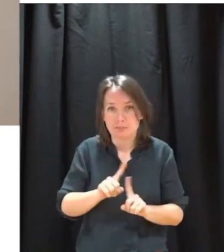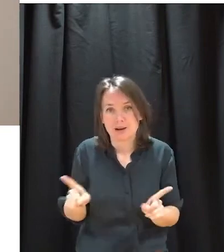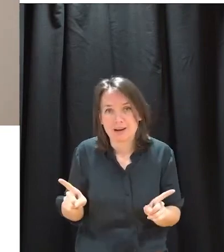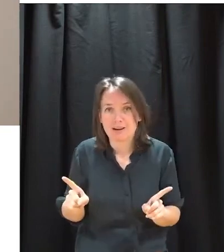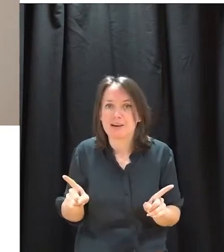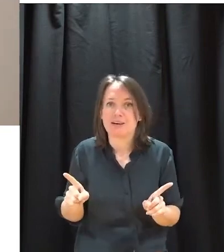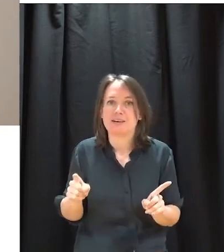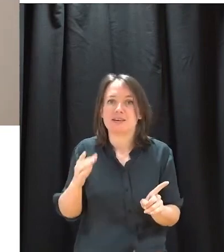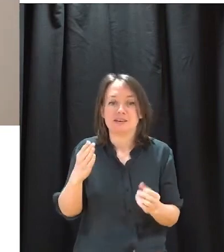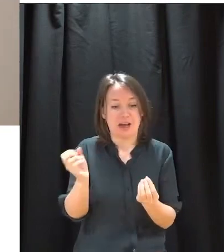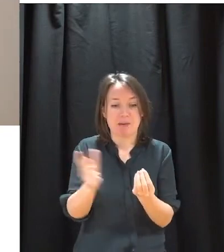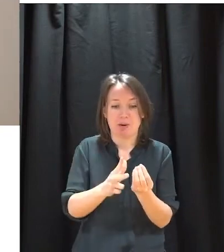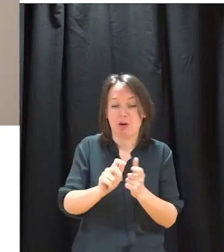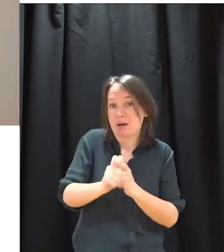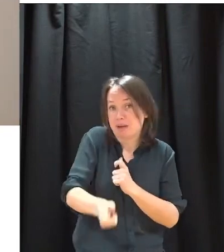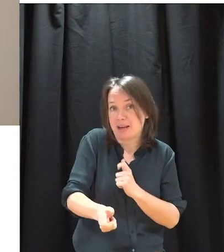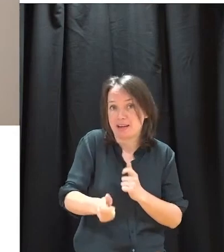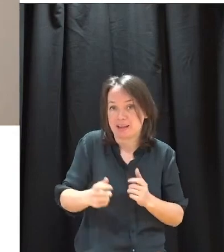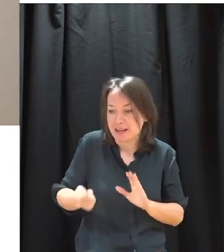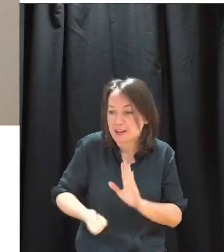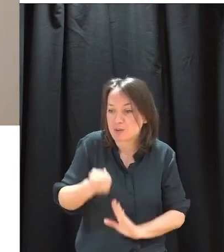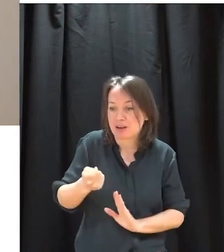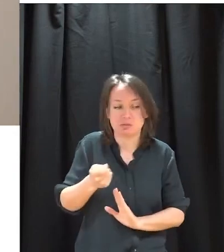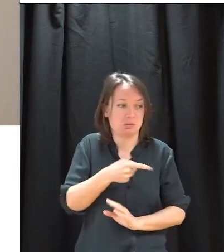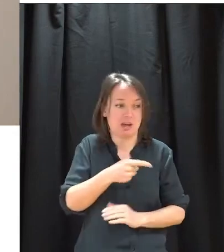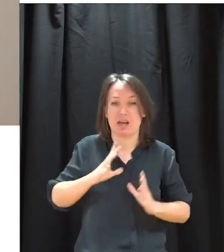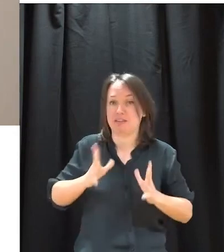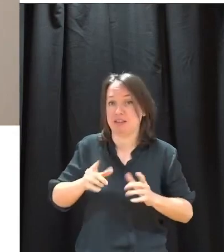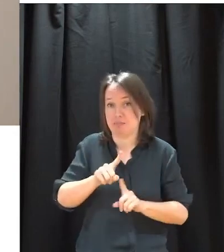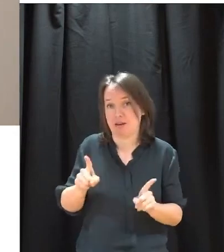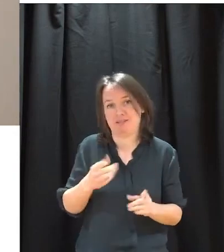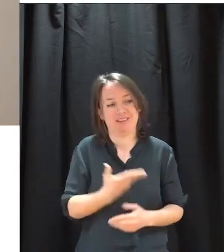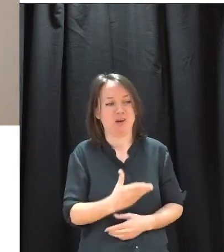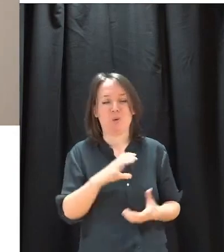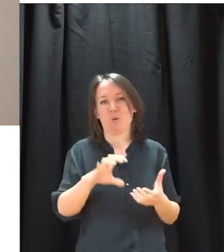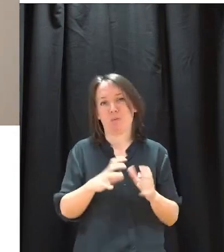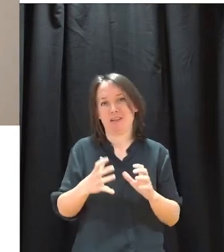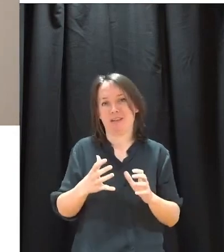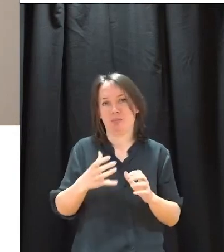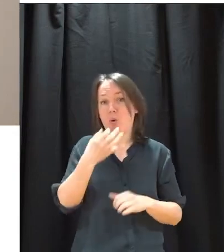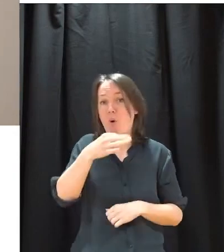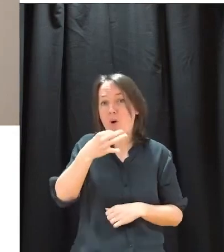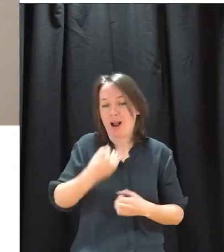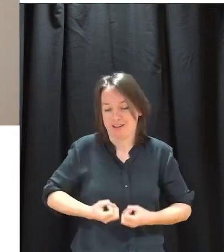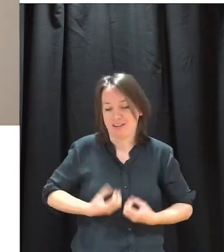très compliqué pour développer un bon langage oral. Merci beaucoup.